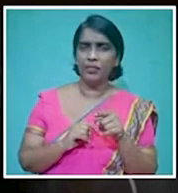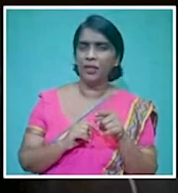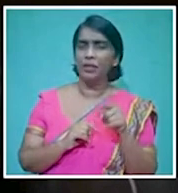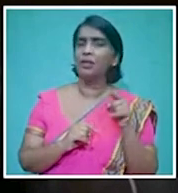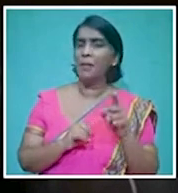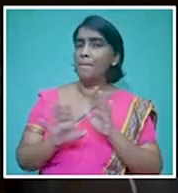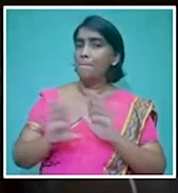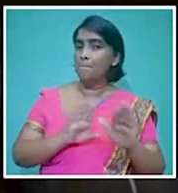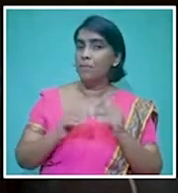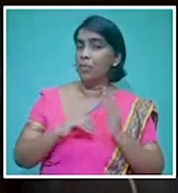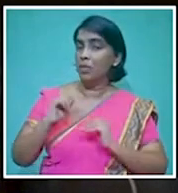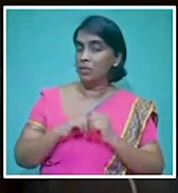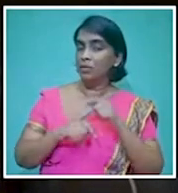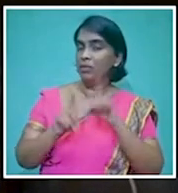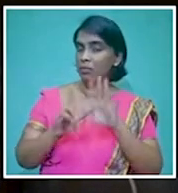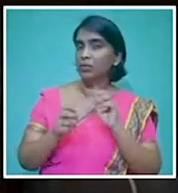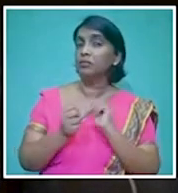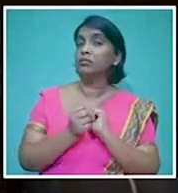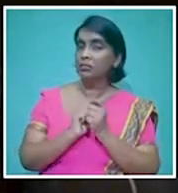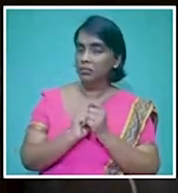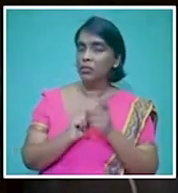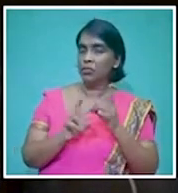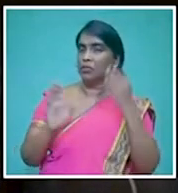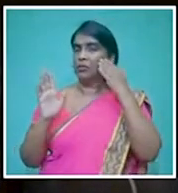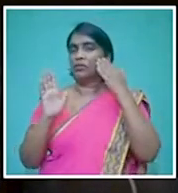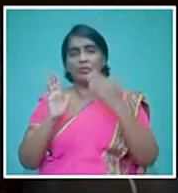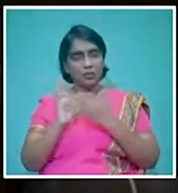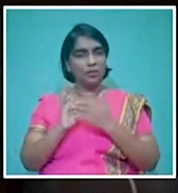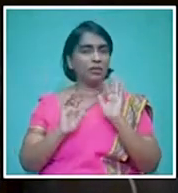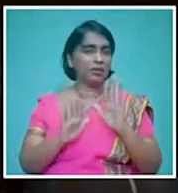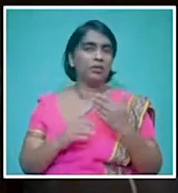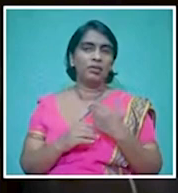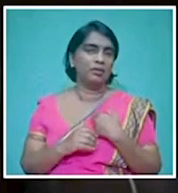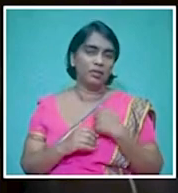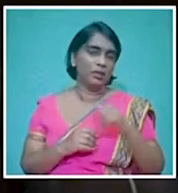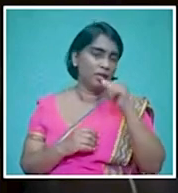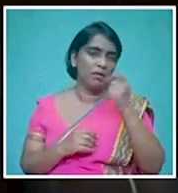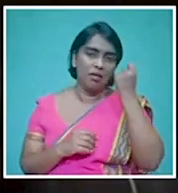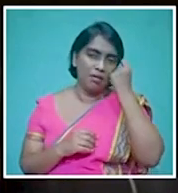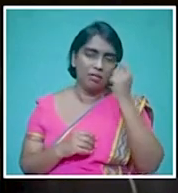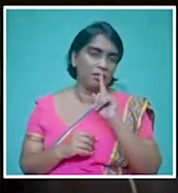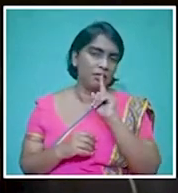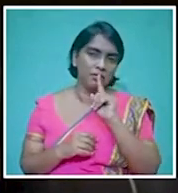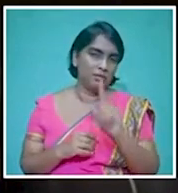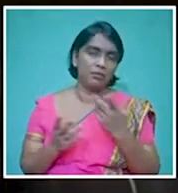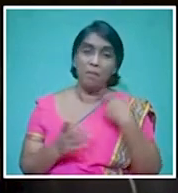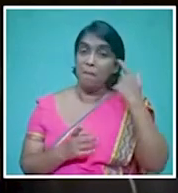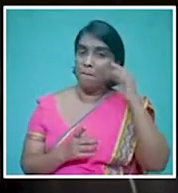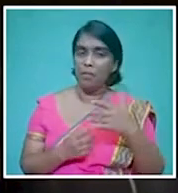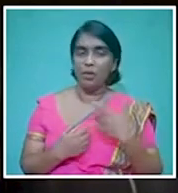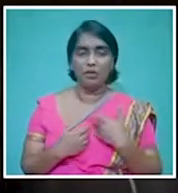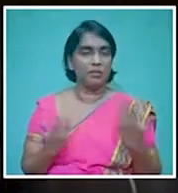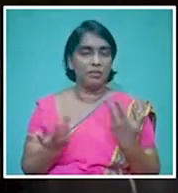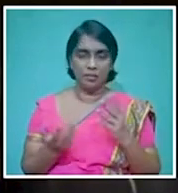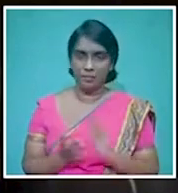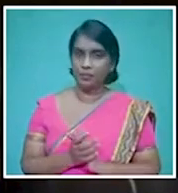මේ පාලන ක්‍රමය තුළ ඒවා වෙනස් වෙයි ඒවට ආමන්ත්‍රණය කරයි කියලා අපිට අදහස් කරන්න අපිට කිසිම බලාපොරොත්තුවක් තියාගන්න